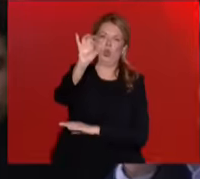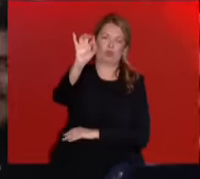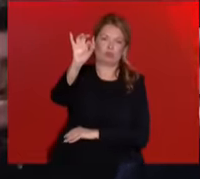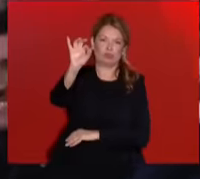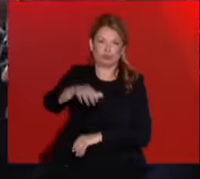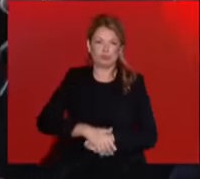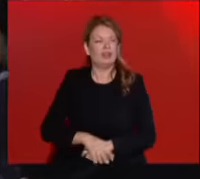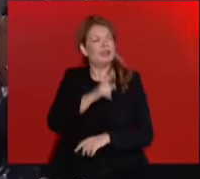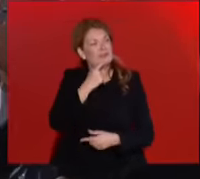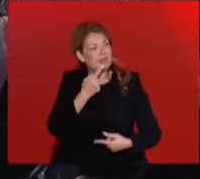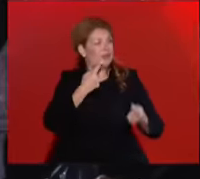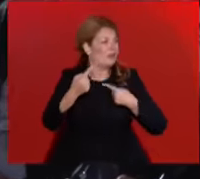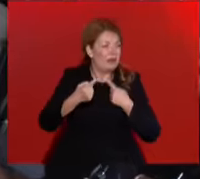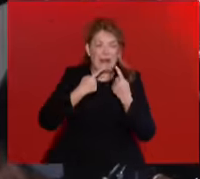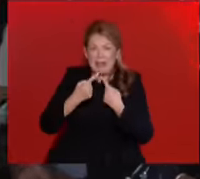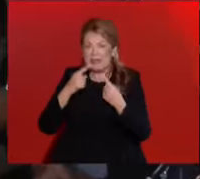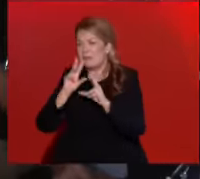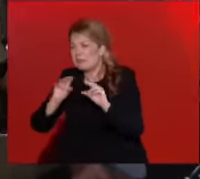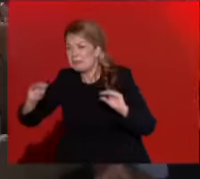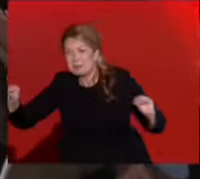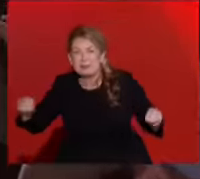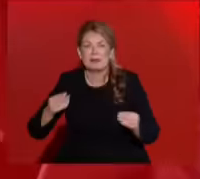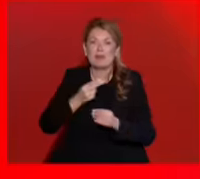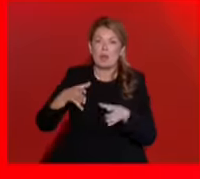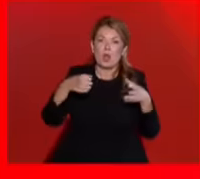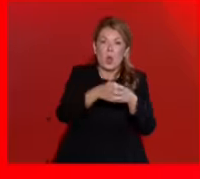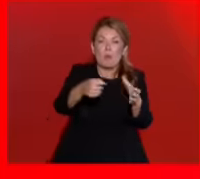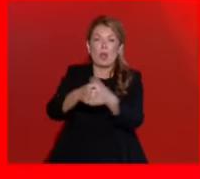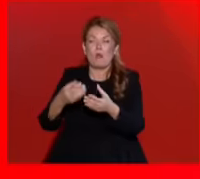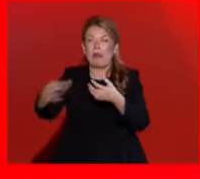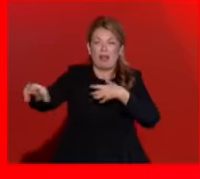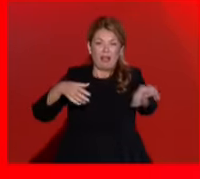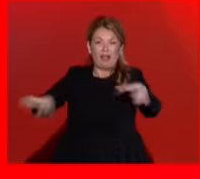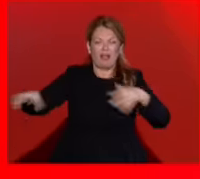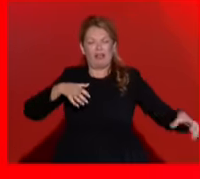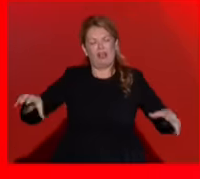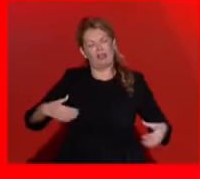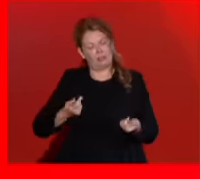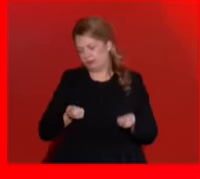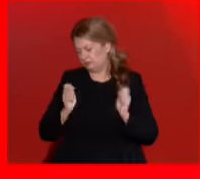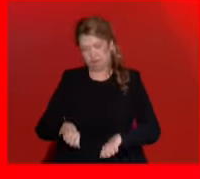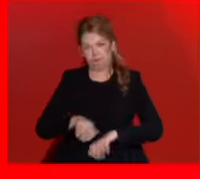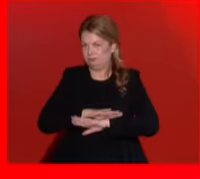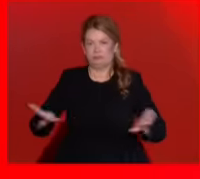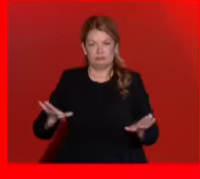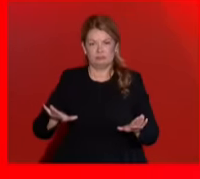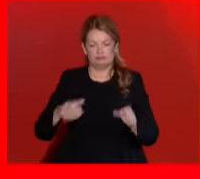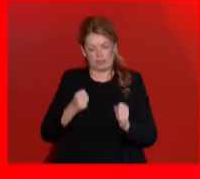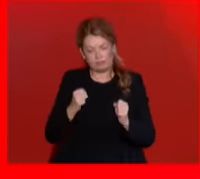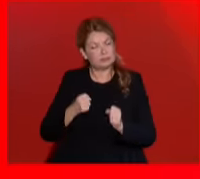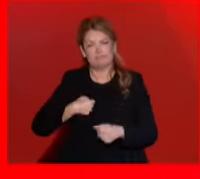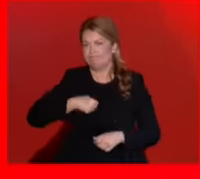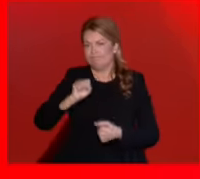Τα σενάρια για άλλα κόμματα θα μας βρουν στεναρά απέναντι. Όποιος